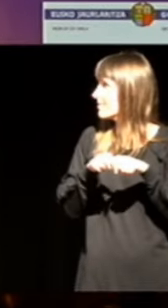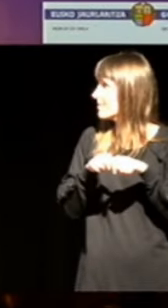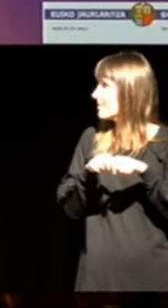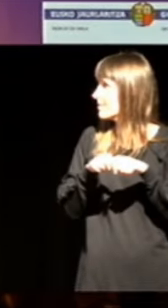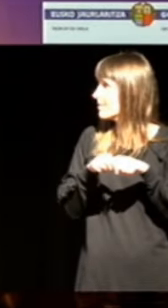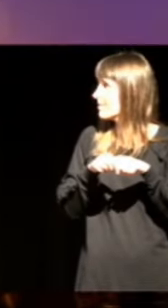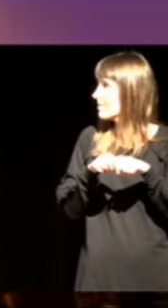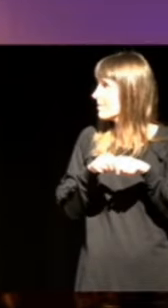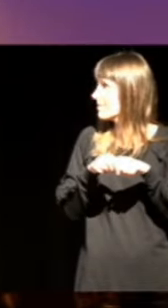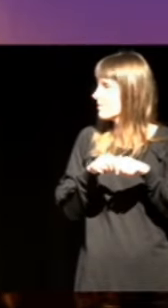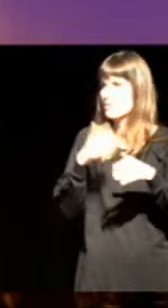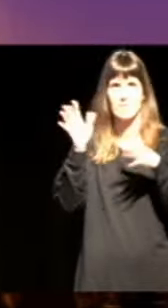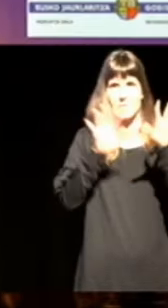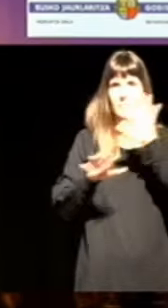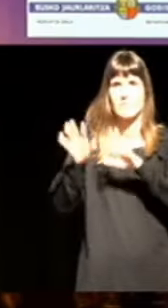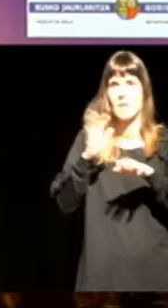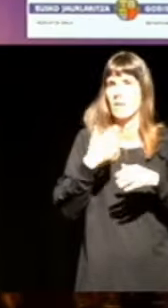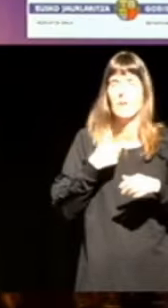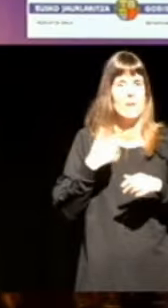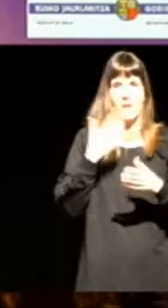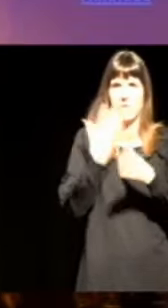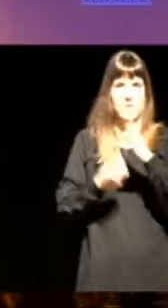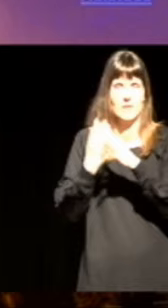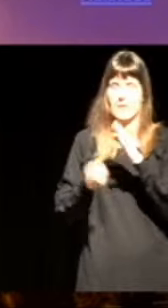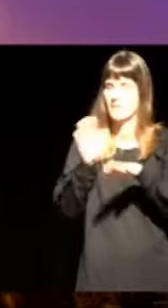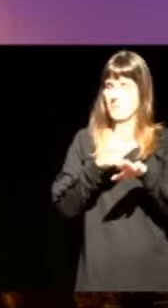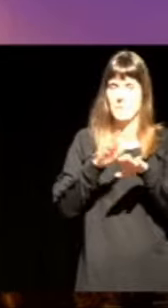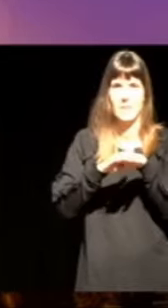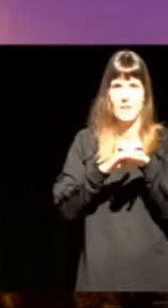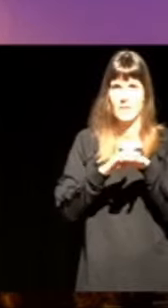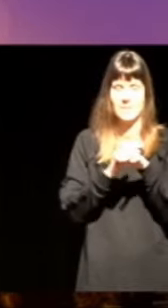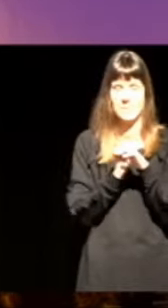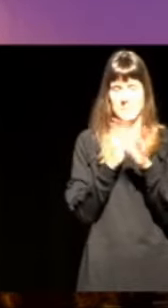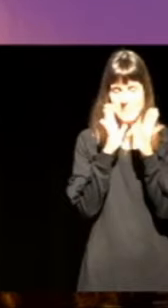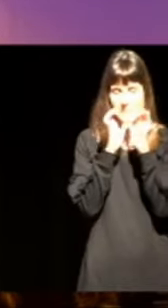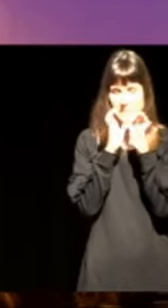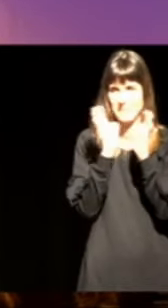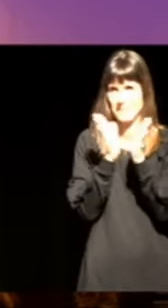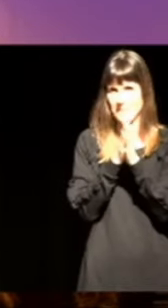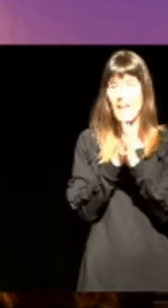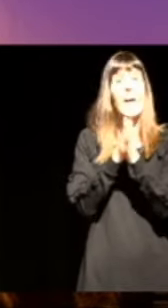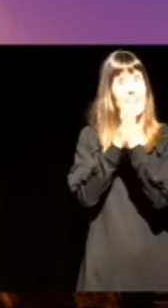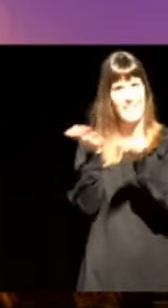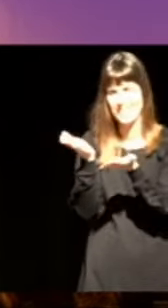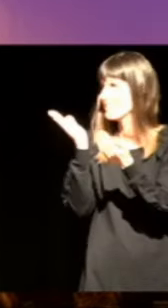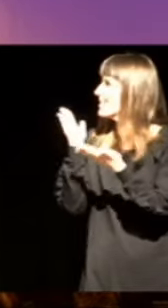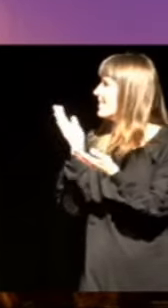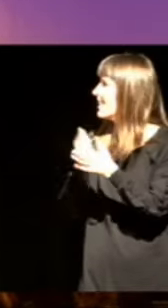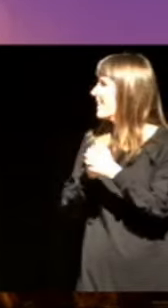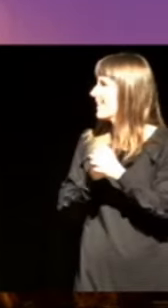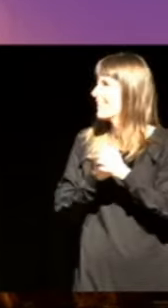Bueno, bigarren dimentsioa. Ez dugu asmatzen, eh? Ja, ez da. Ja, listo. Bueno,